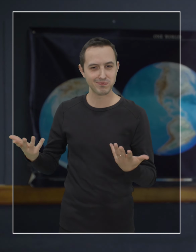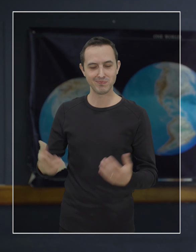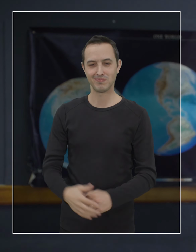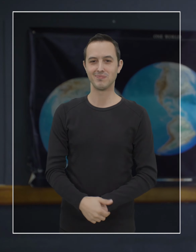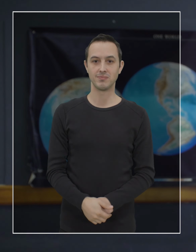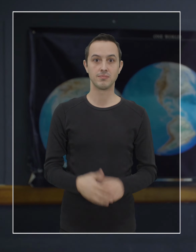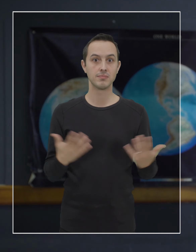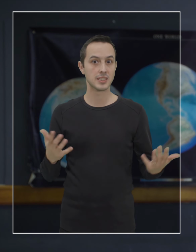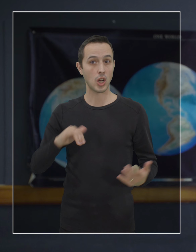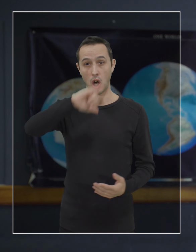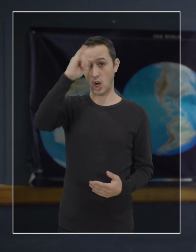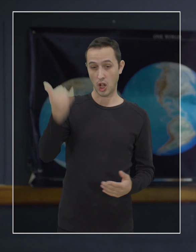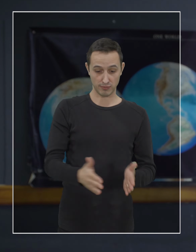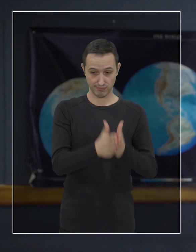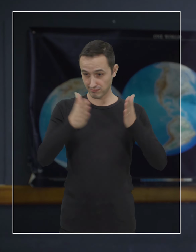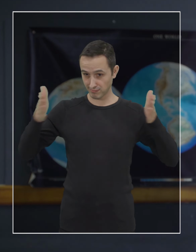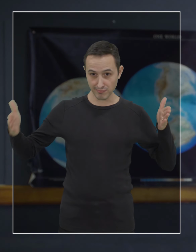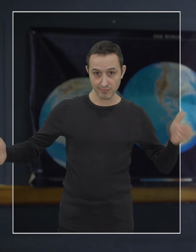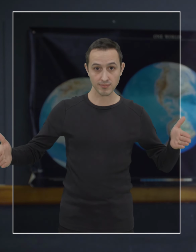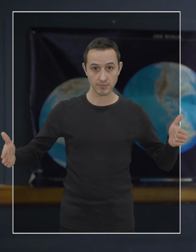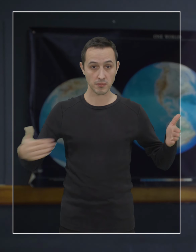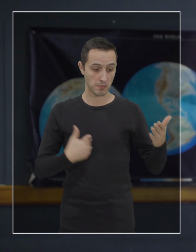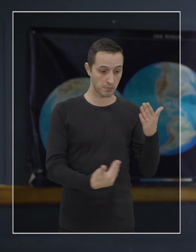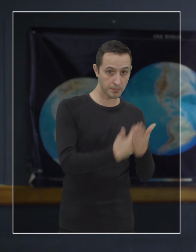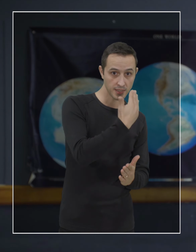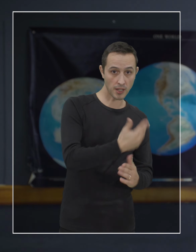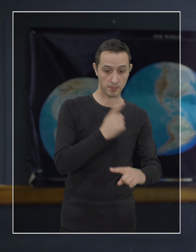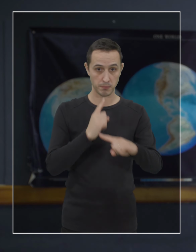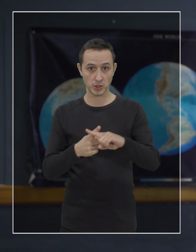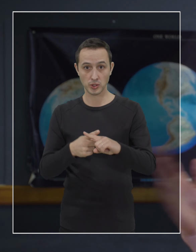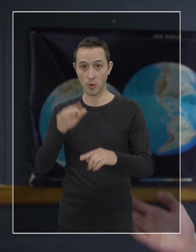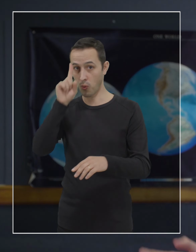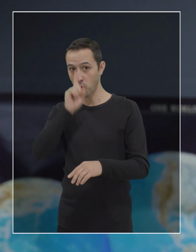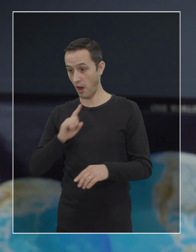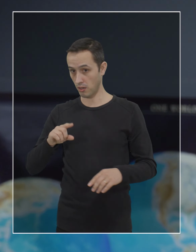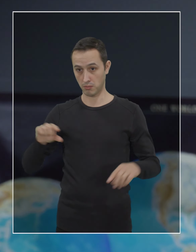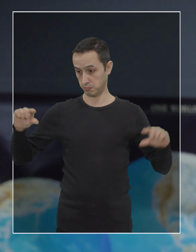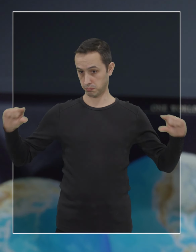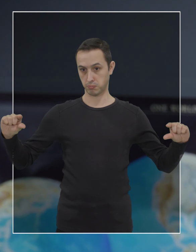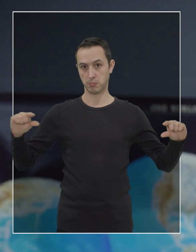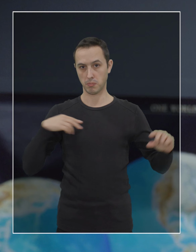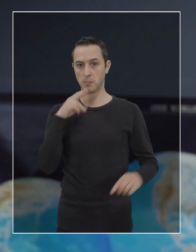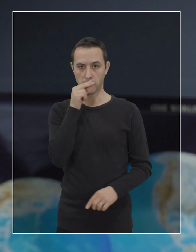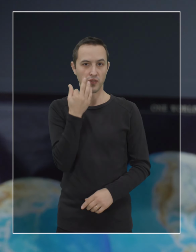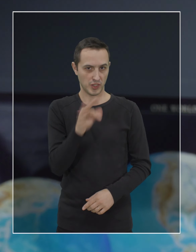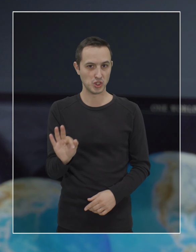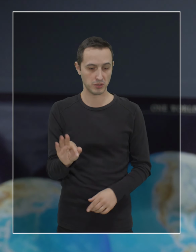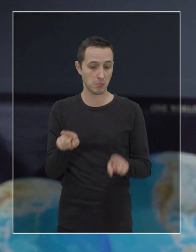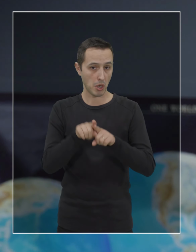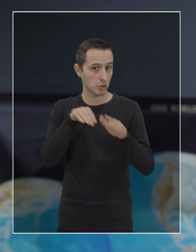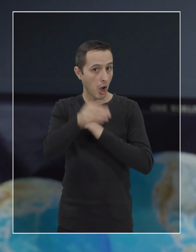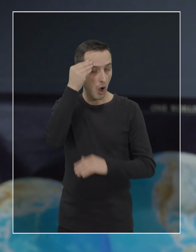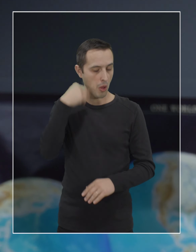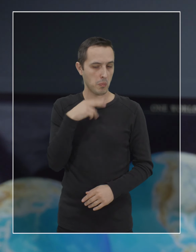Donc dans une journée, la moitié de la journée, c'est-à-dire le matin, le soir, j'utilise beaucoup le français ou même à